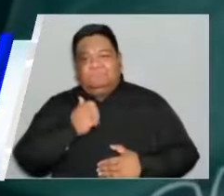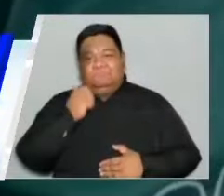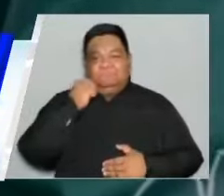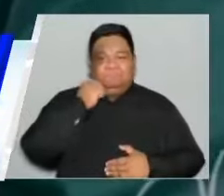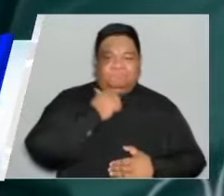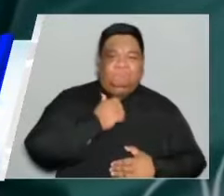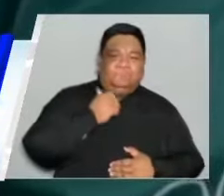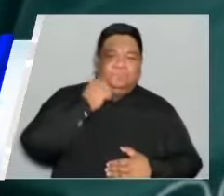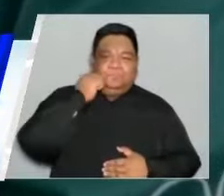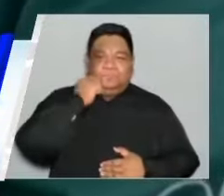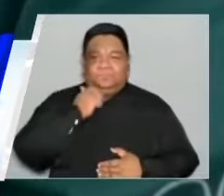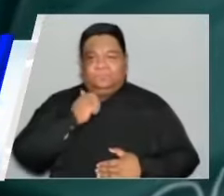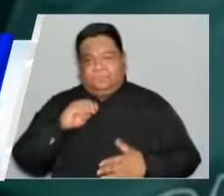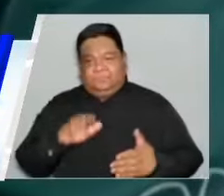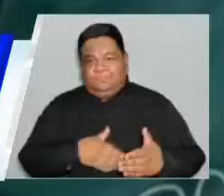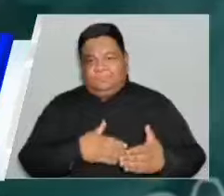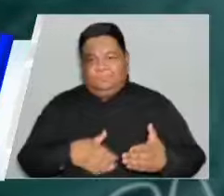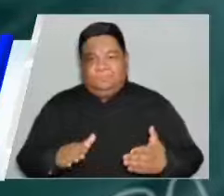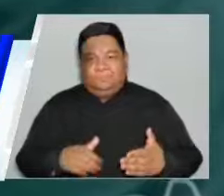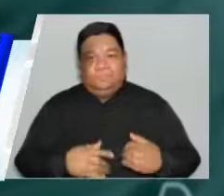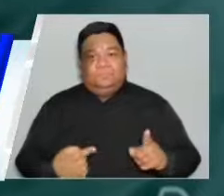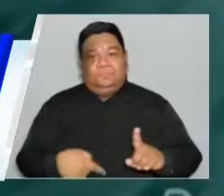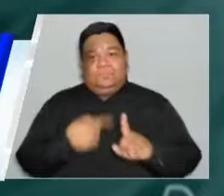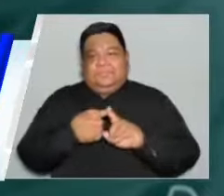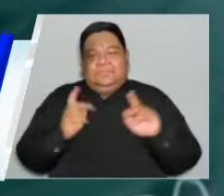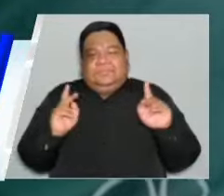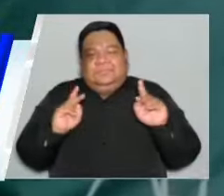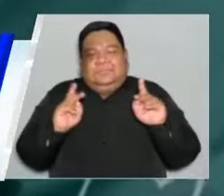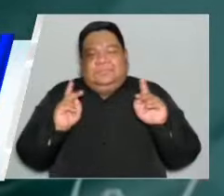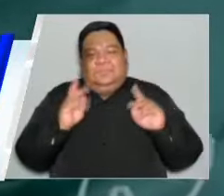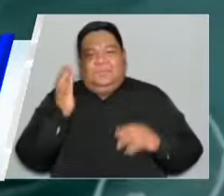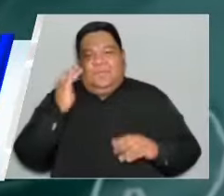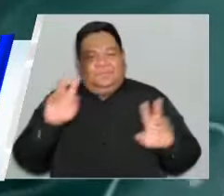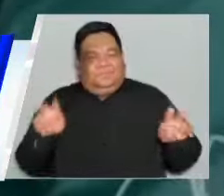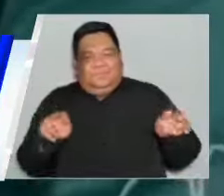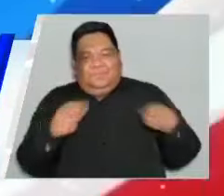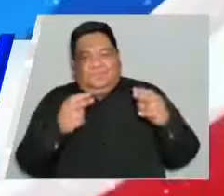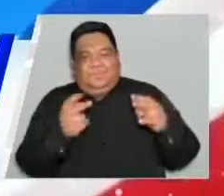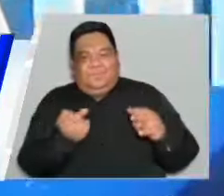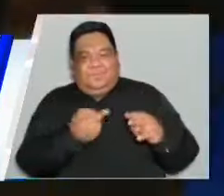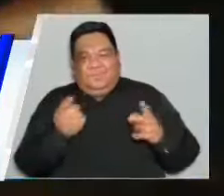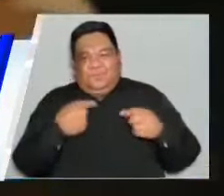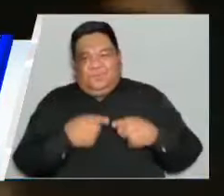Samahan mo pa yan ng kilig dahil sa tinginan ng dalawa habang nagja-jamming.